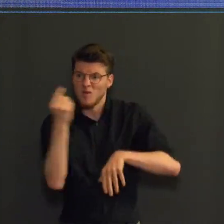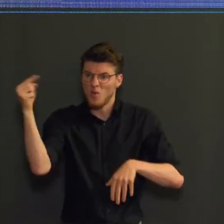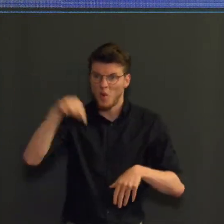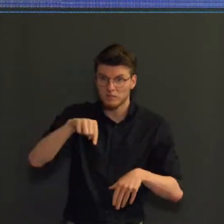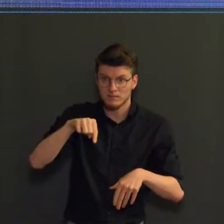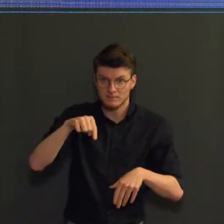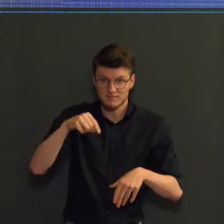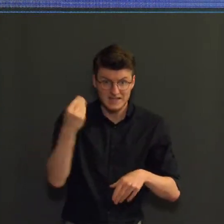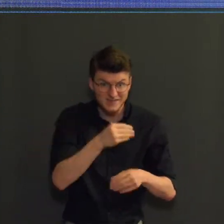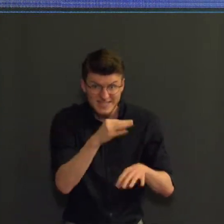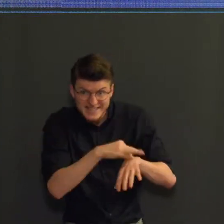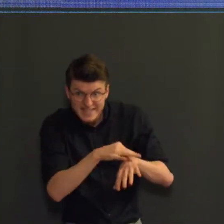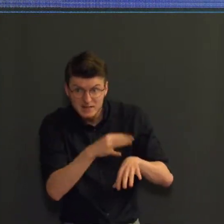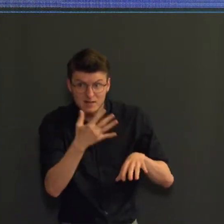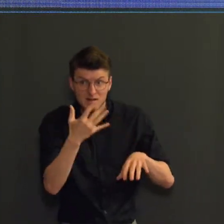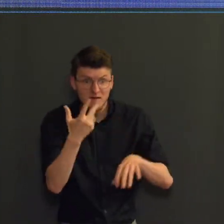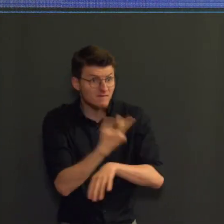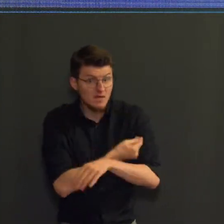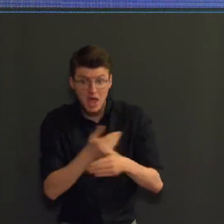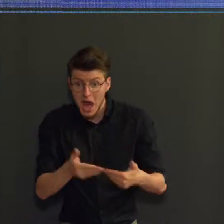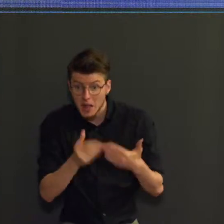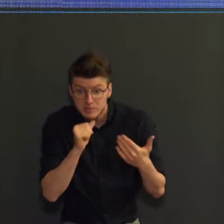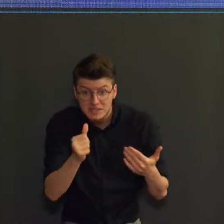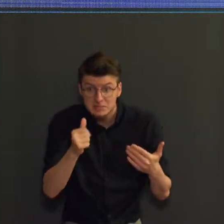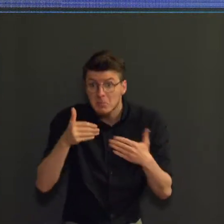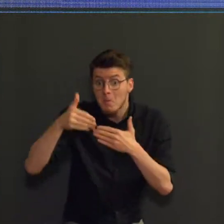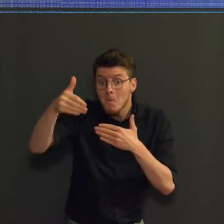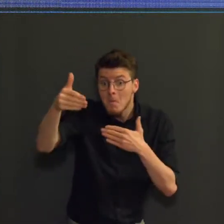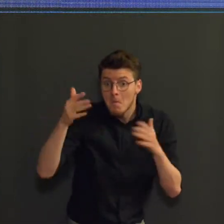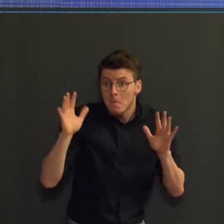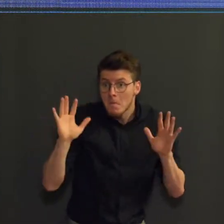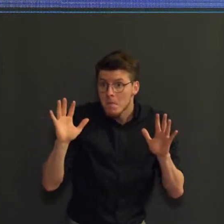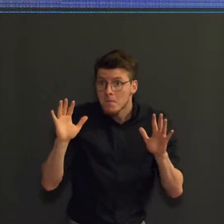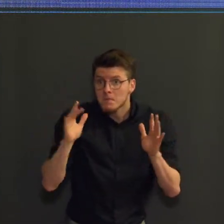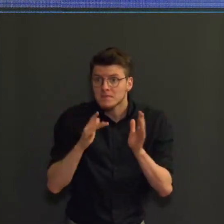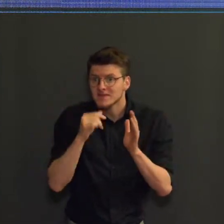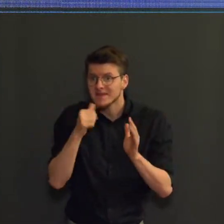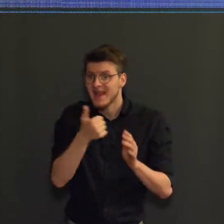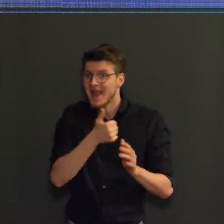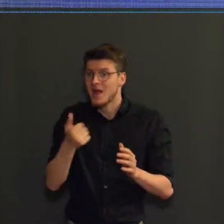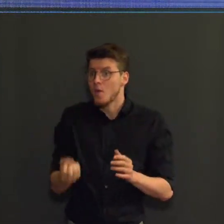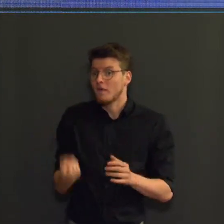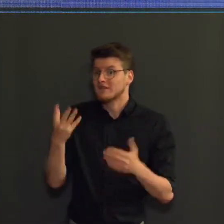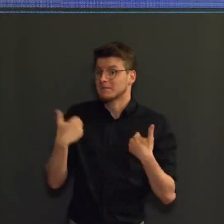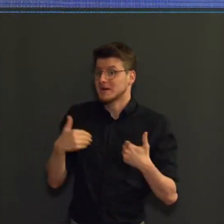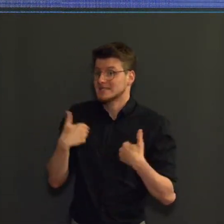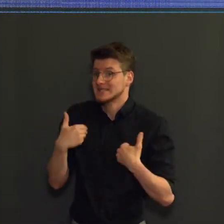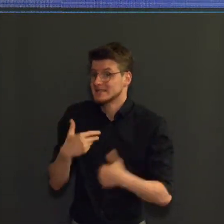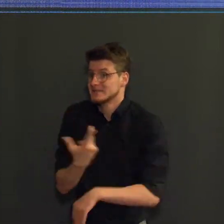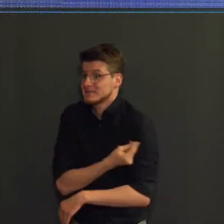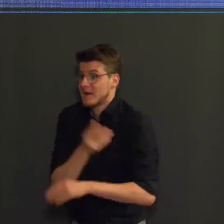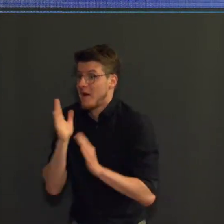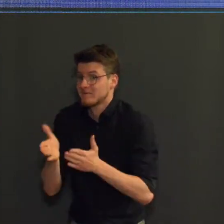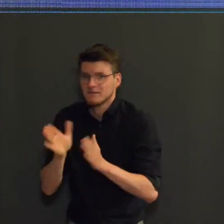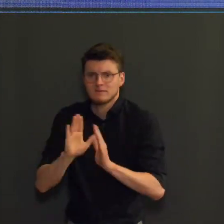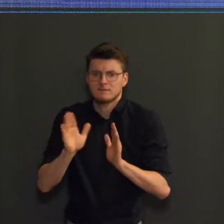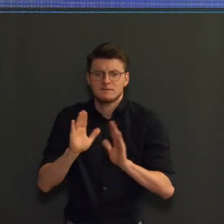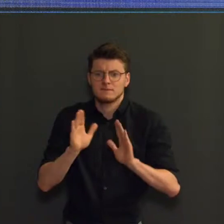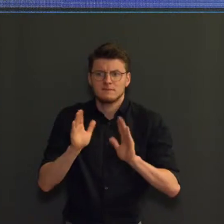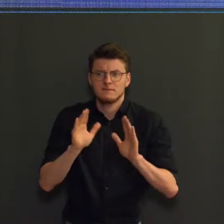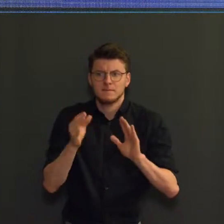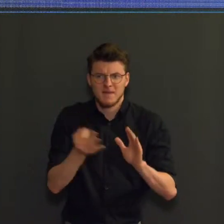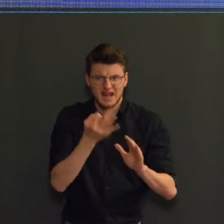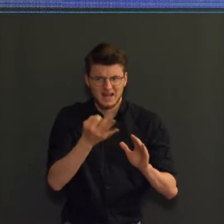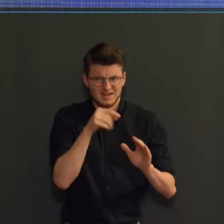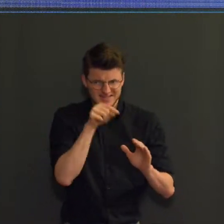de vaccinatiegraad, maar ook die epidemiologische factoren spelen een rol. We volgen dat week na week, maand na maand